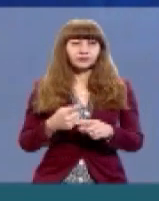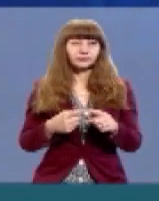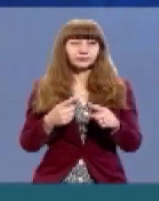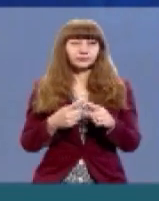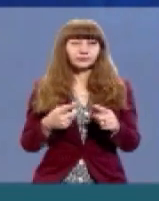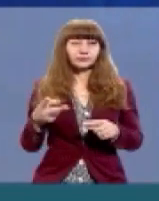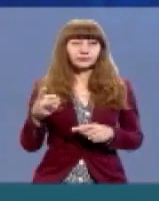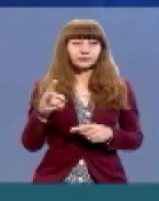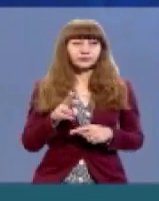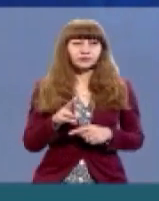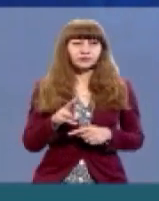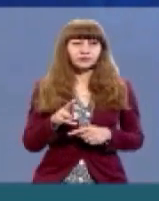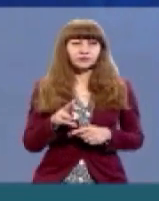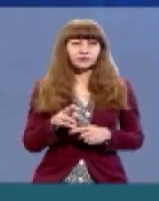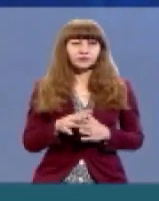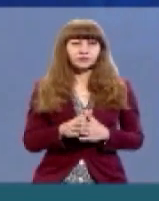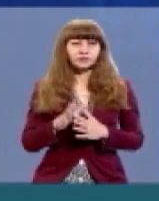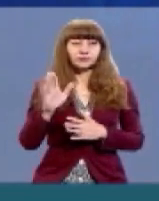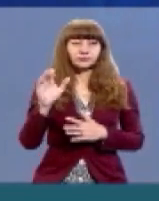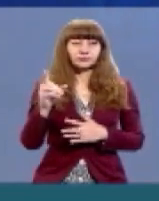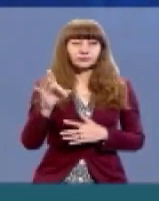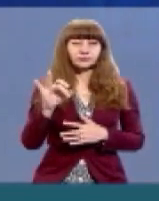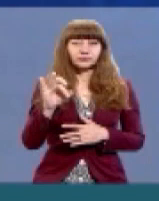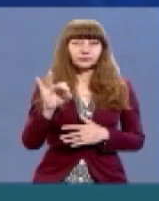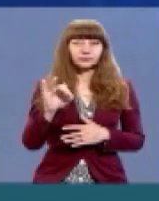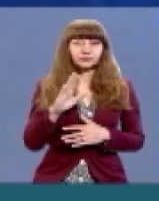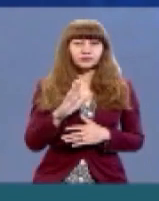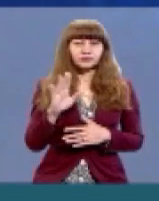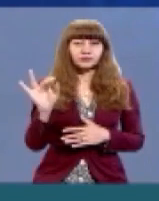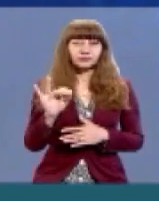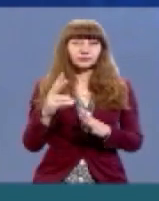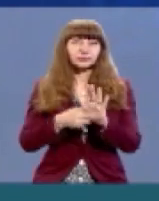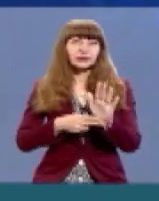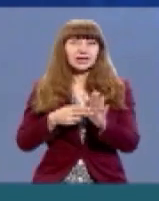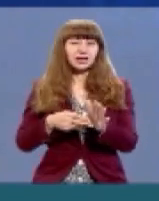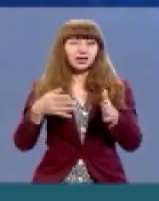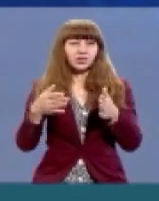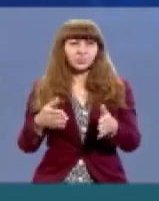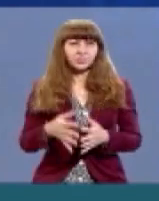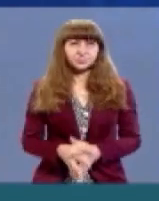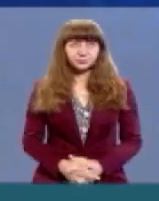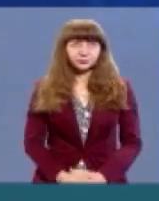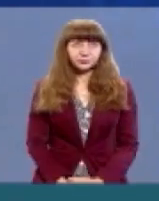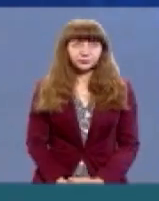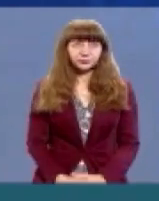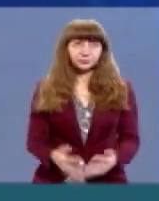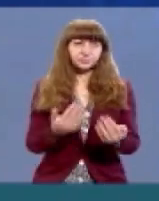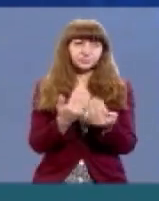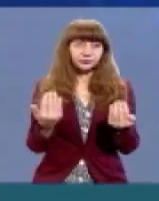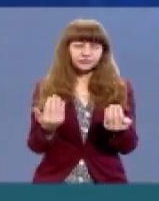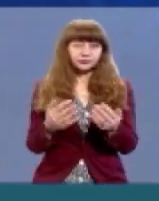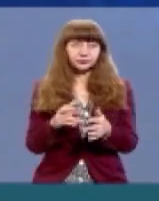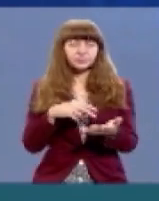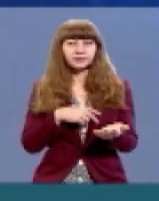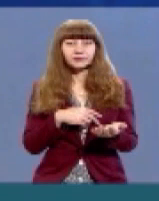для вагонного хозяйства, для железных дорог. Оно требует определенной сертификации. Вот мы сейчас прошли